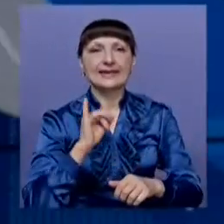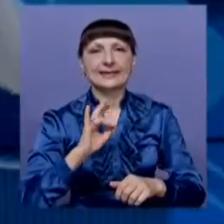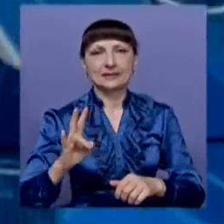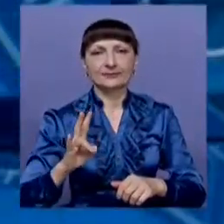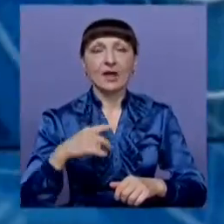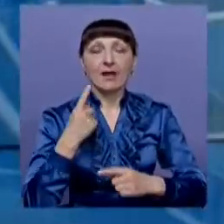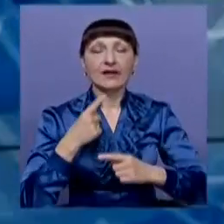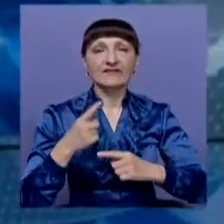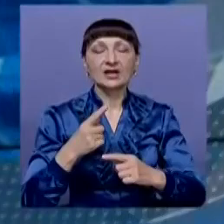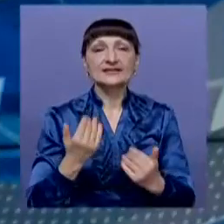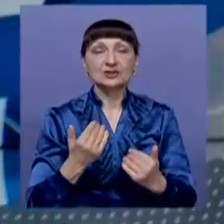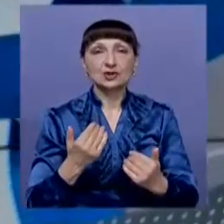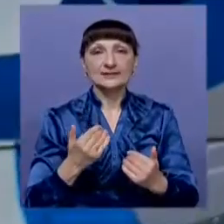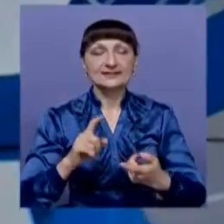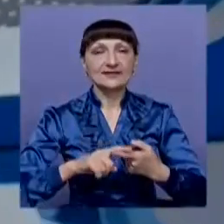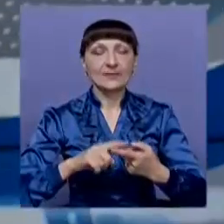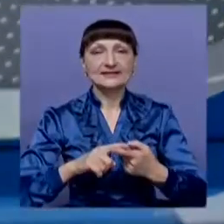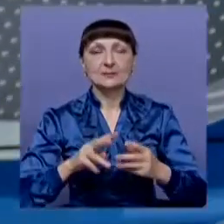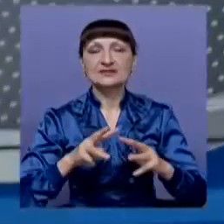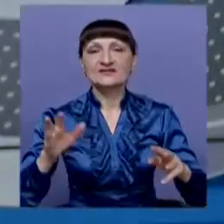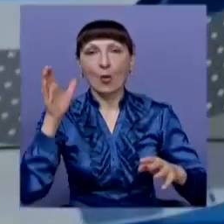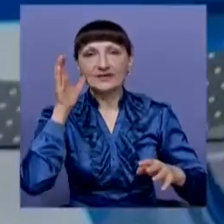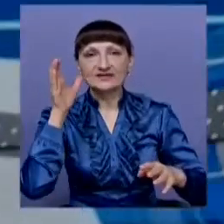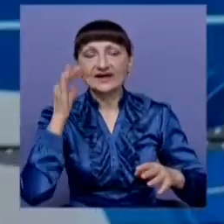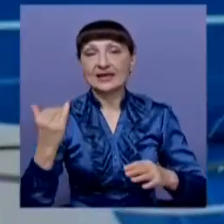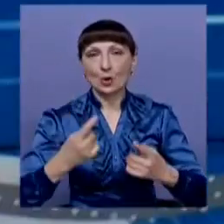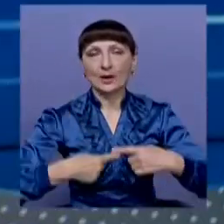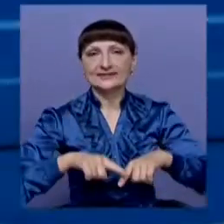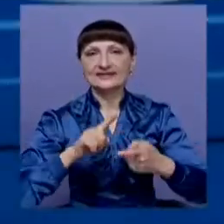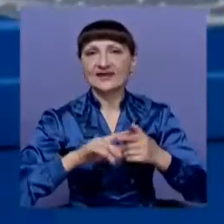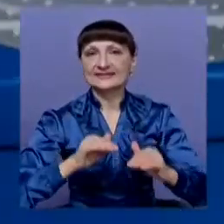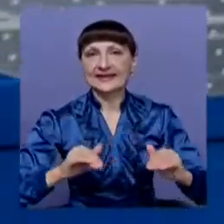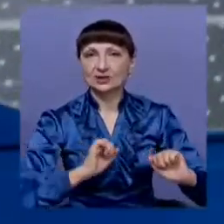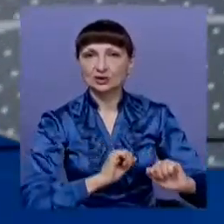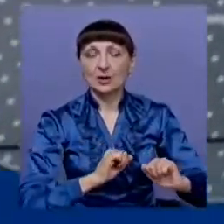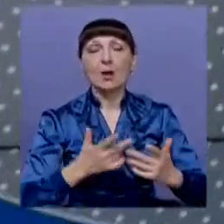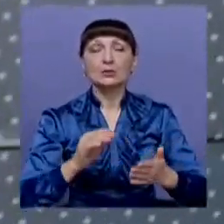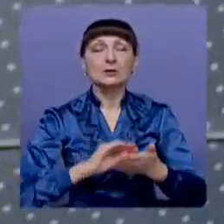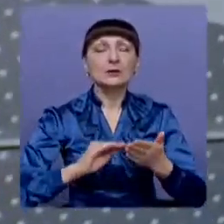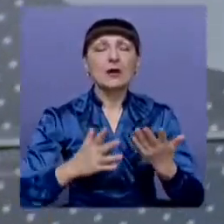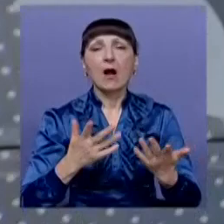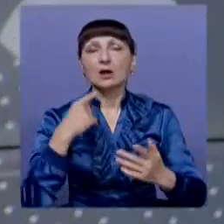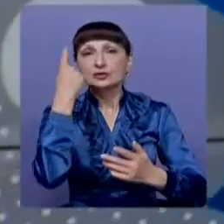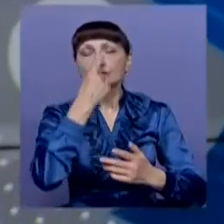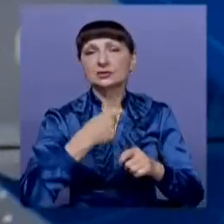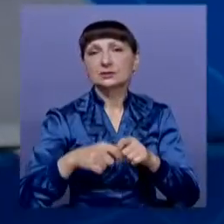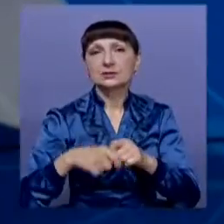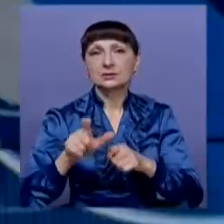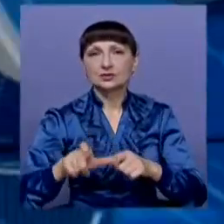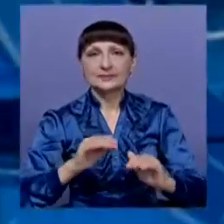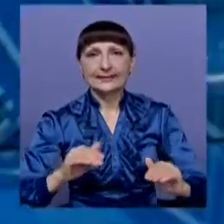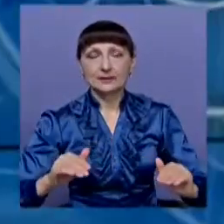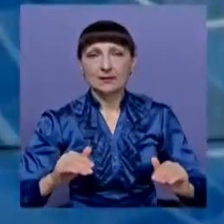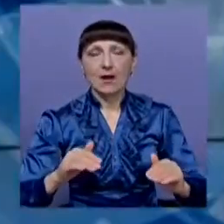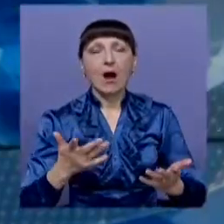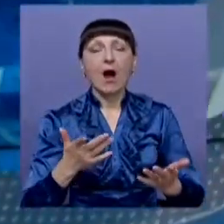Она сообщила, что сейчас совместно с Минобразованием прорабатывается вопрос по разработке модели подушевого финансирования школьников. Как такая